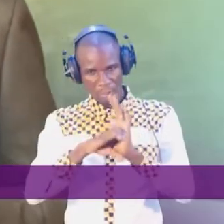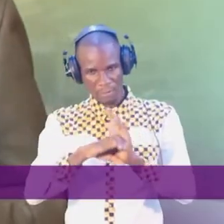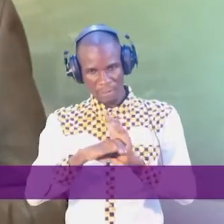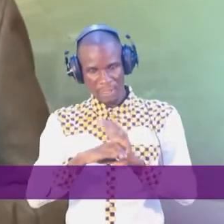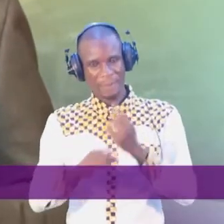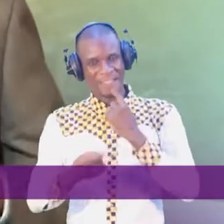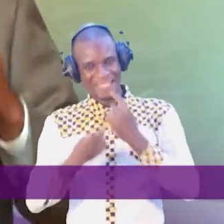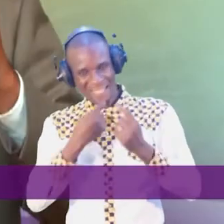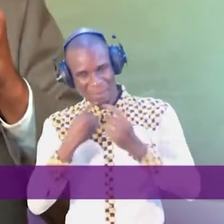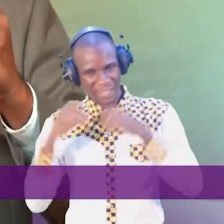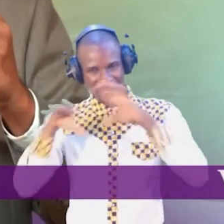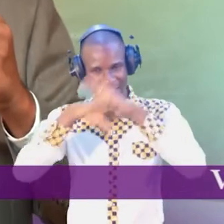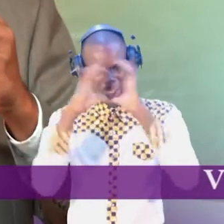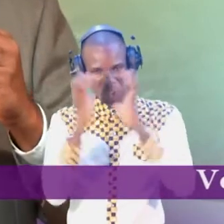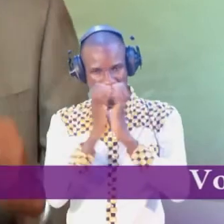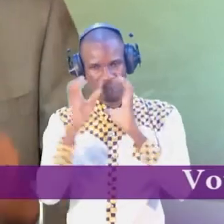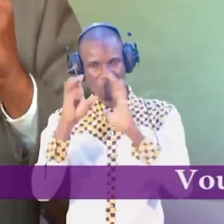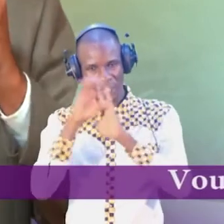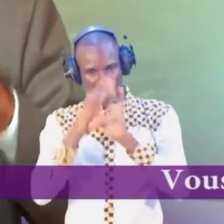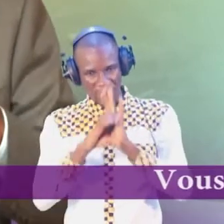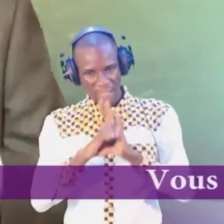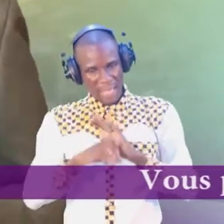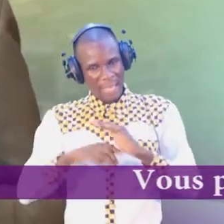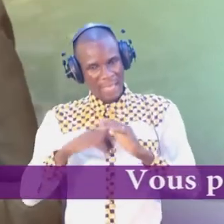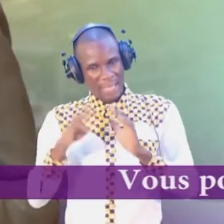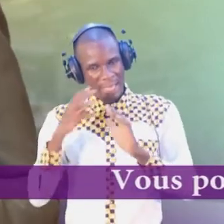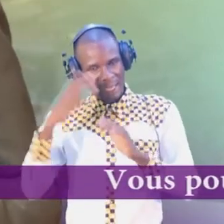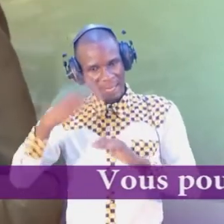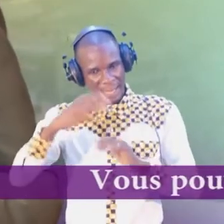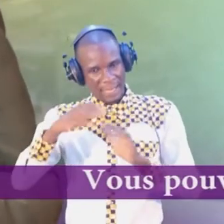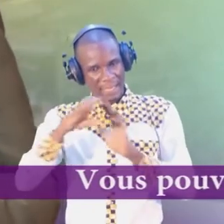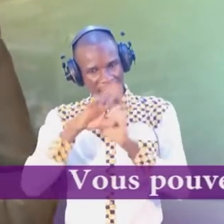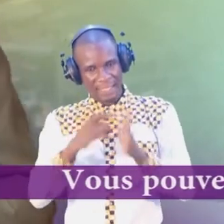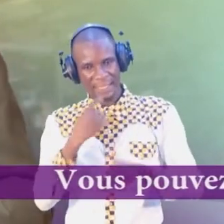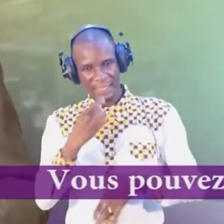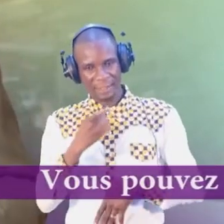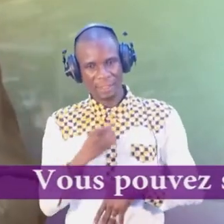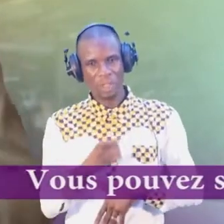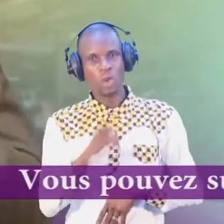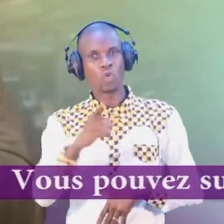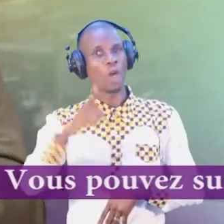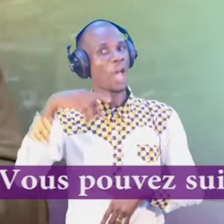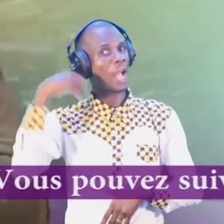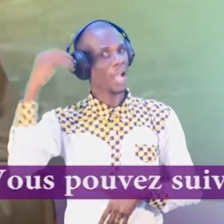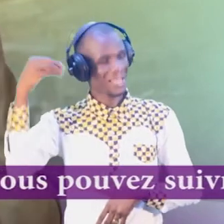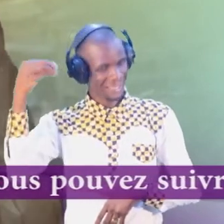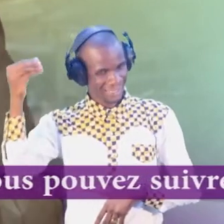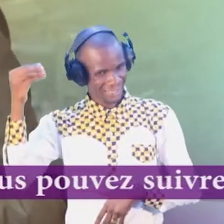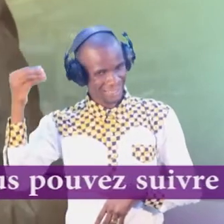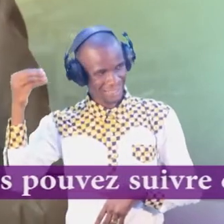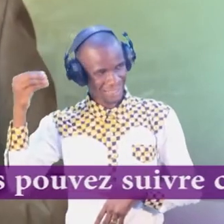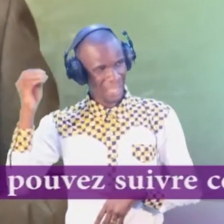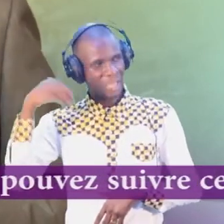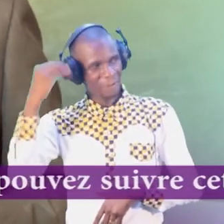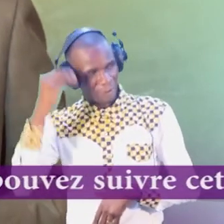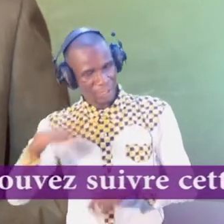itumbo. Mobeko ami ne ezali a molai mpe ya biteni biteni oyo ya mibeko